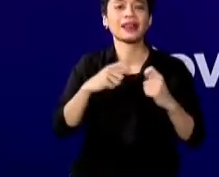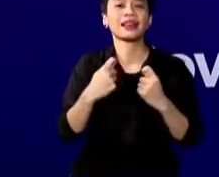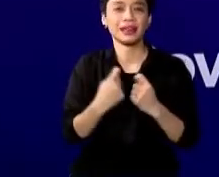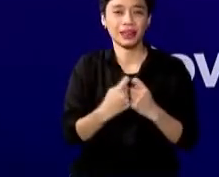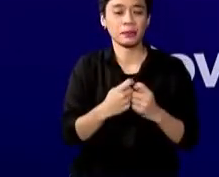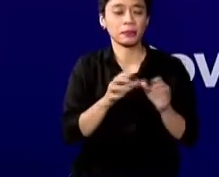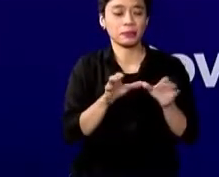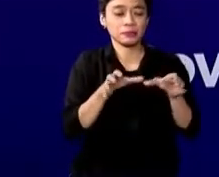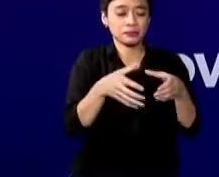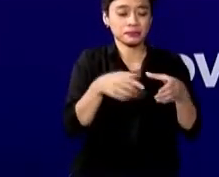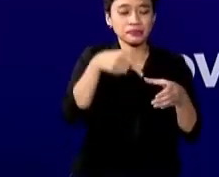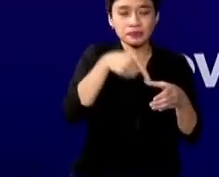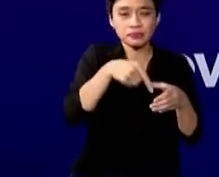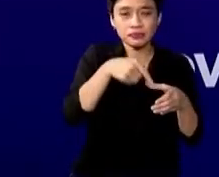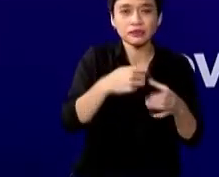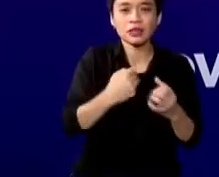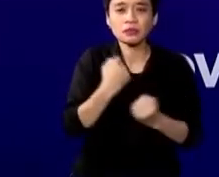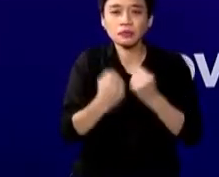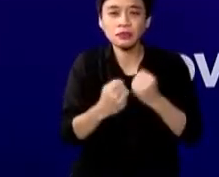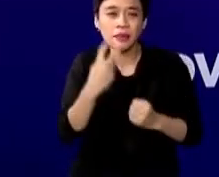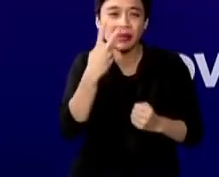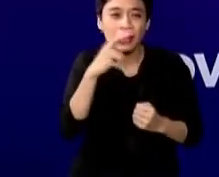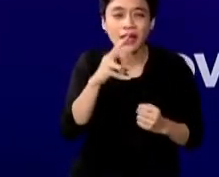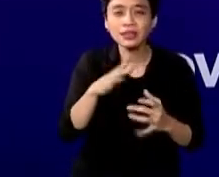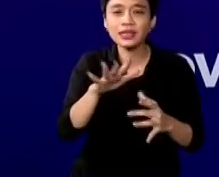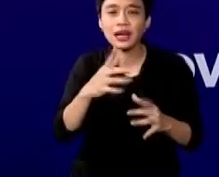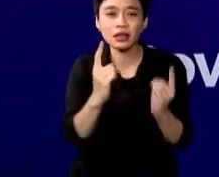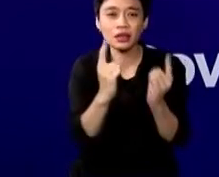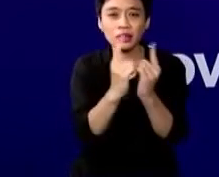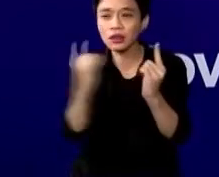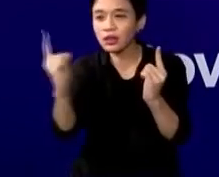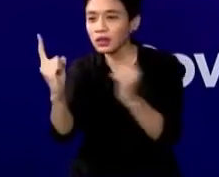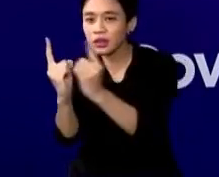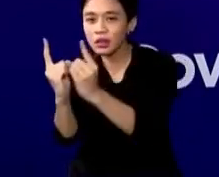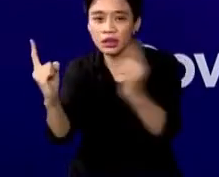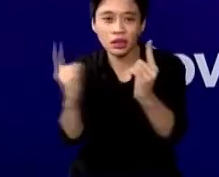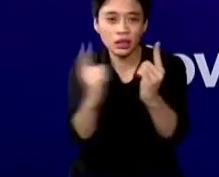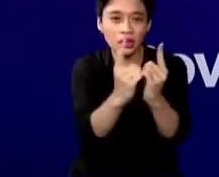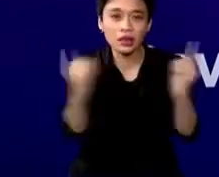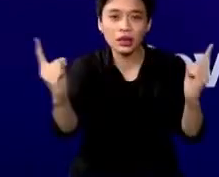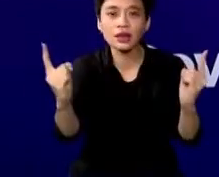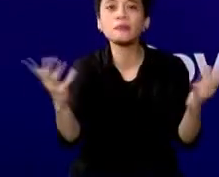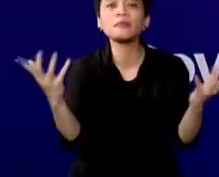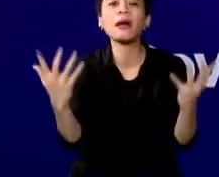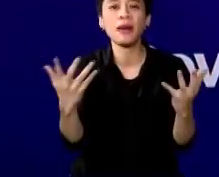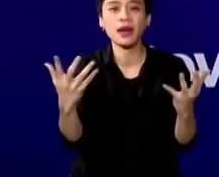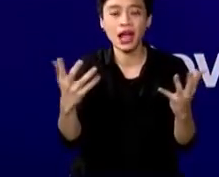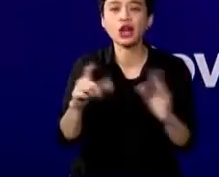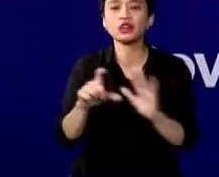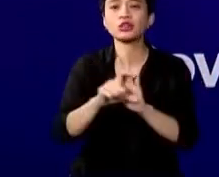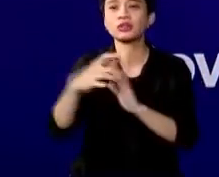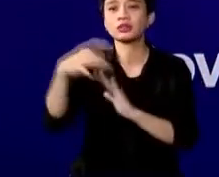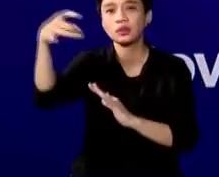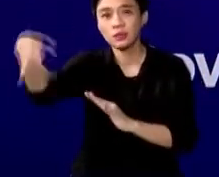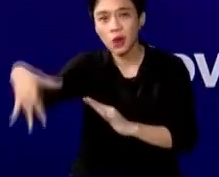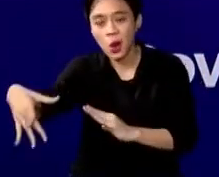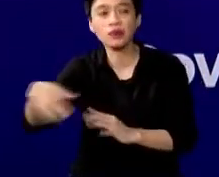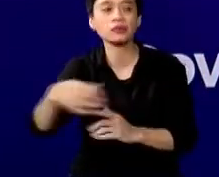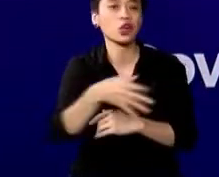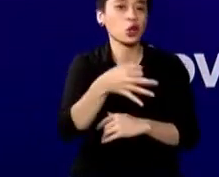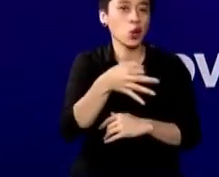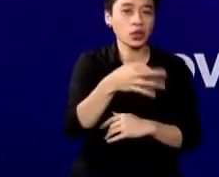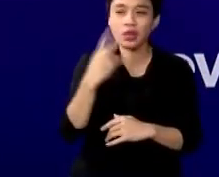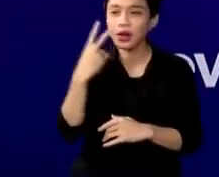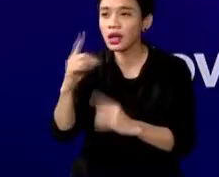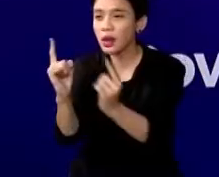ini bergerak untuk untuk melakukan pelacakan kontak pelacakan kontak baik di daerah pedesaan maupun daerah perkotaan